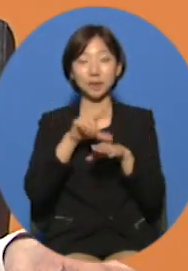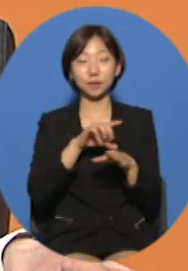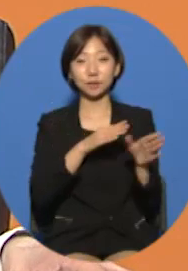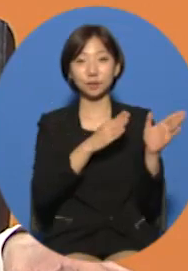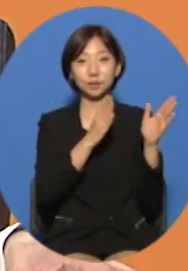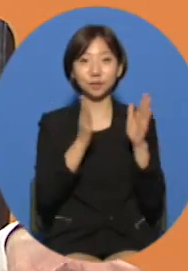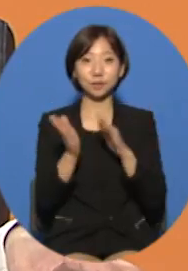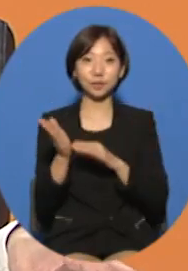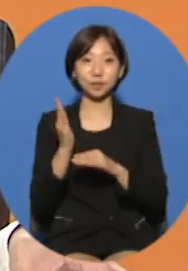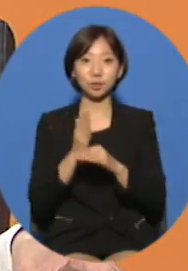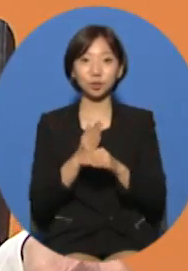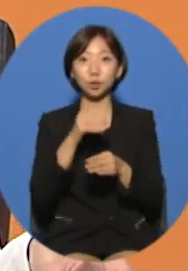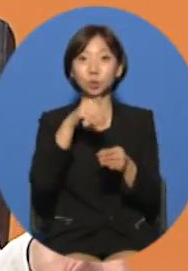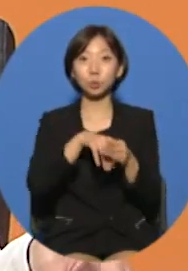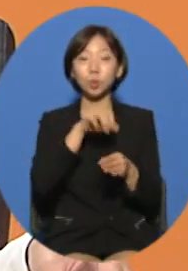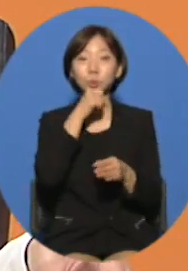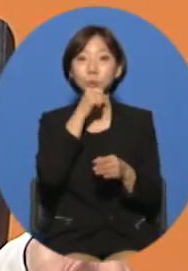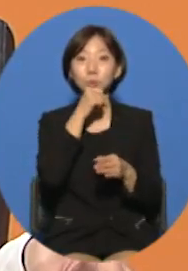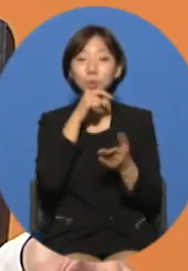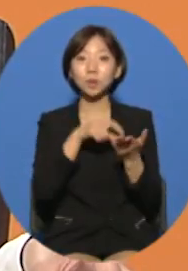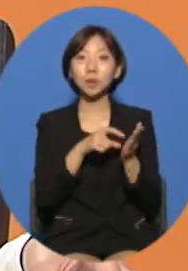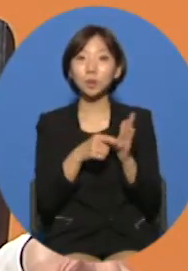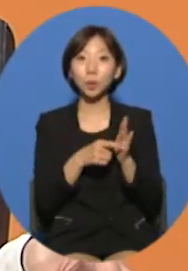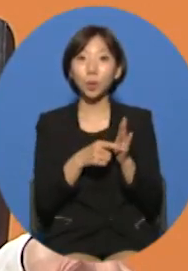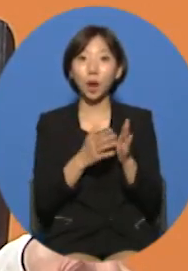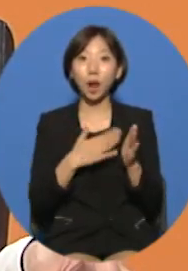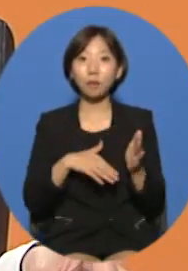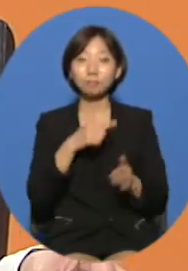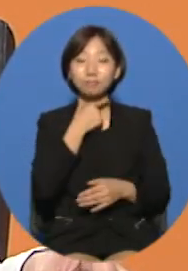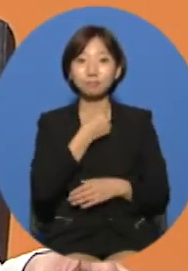지금 투표율을 좀 알아볼까요? 투표율을 저희가